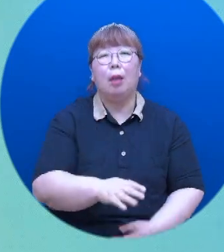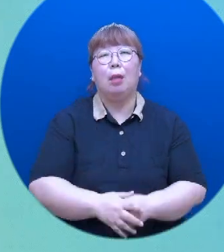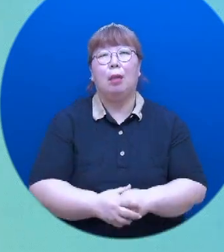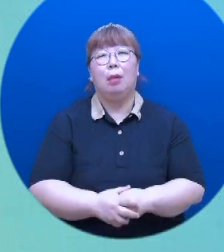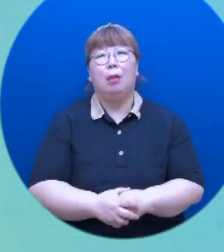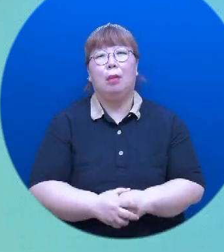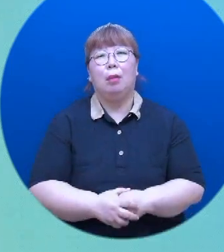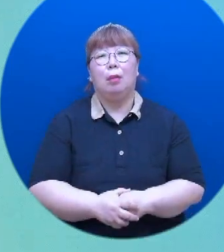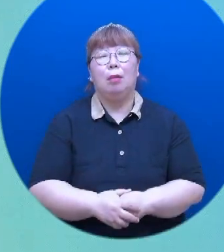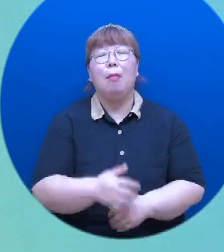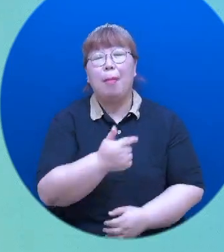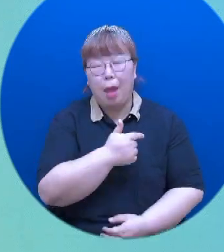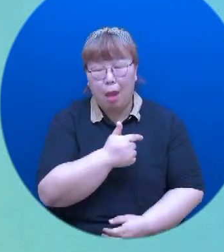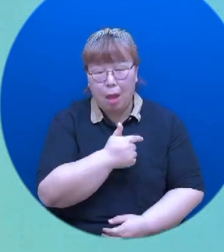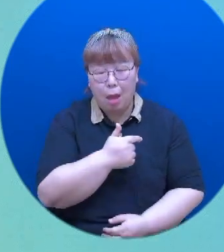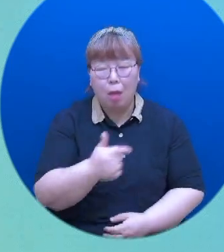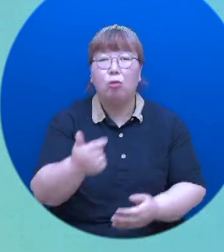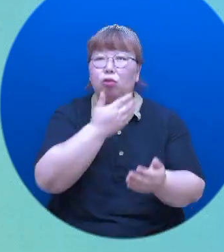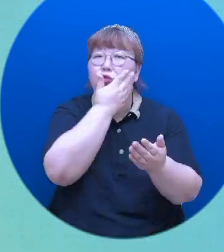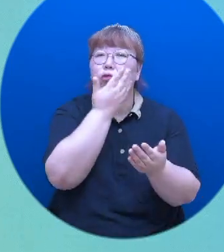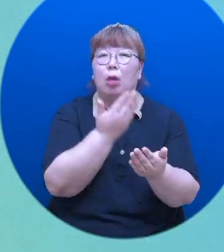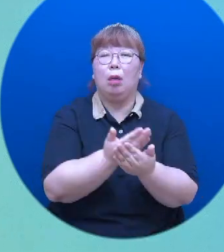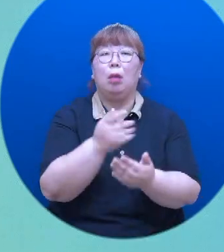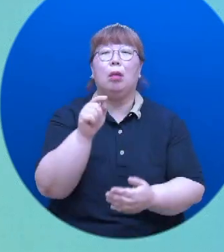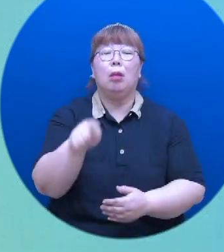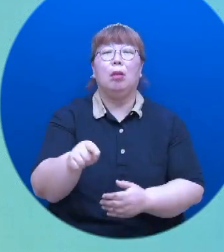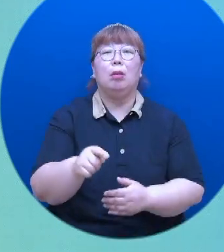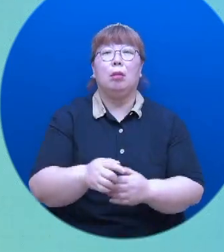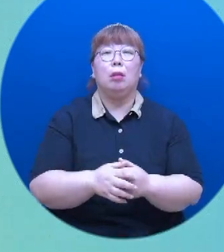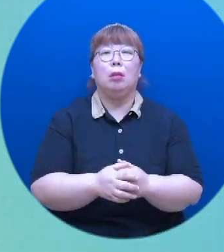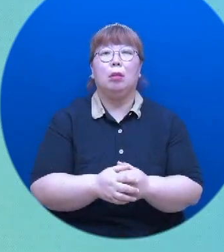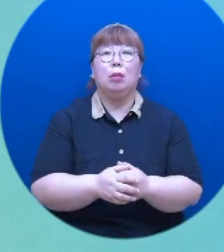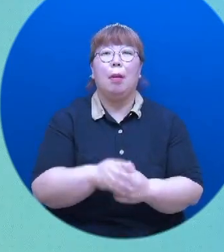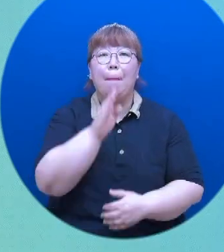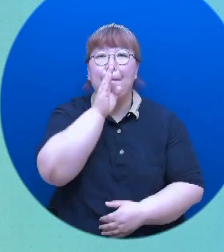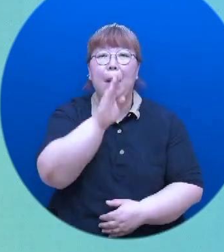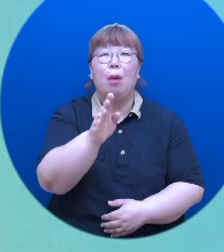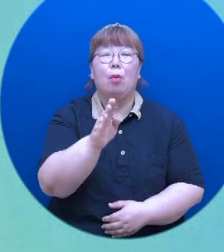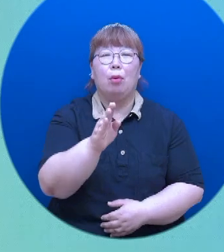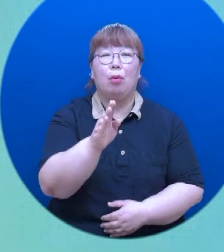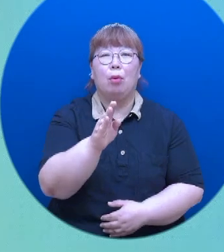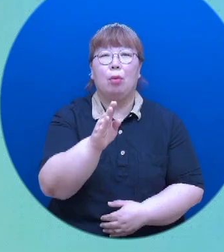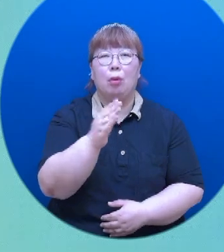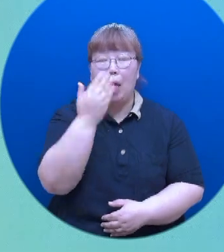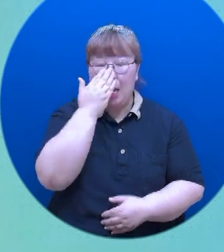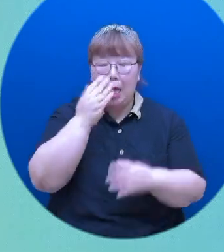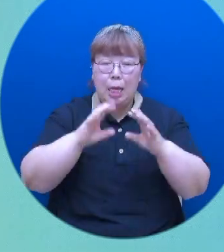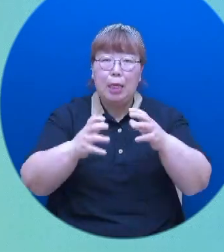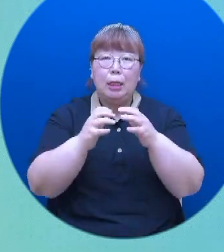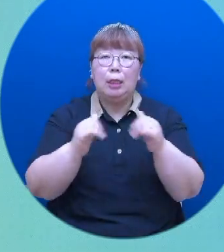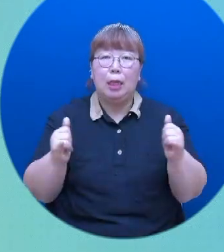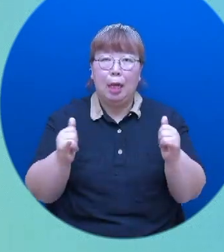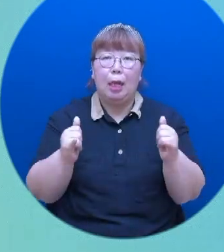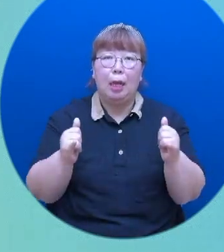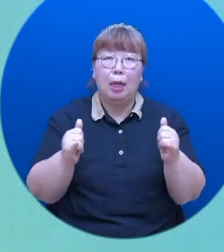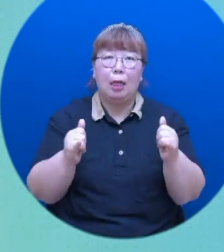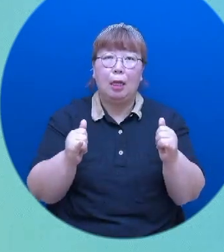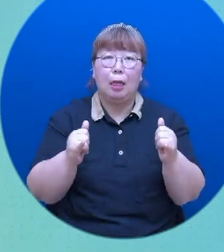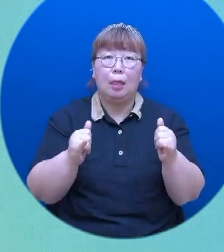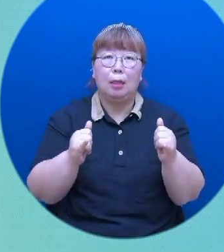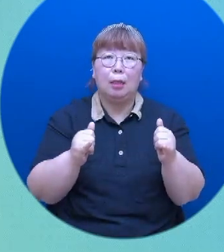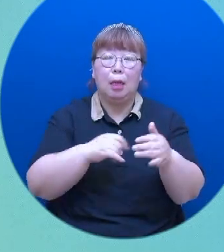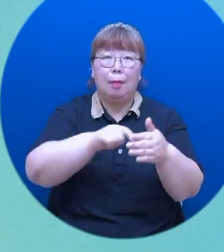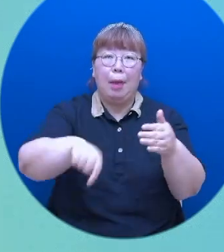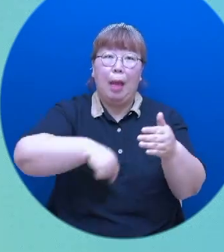매우 중요한 것은 바로 그들 안에 2명 때문이구나 그 생각이